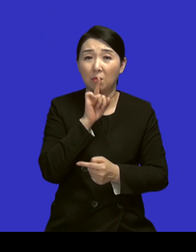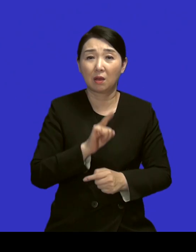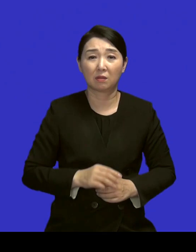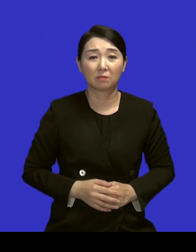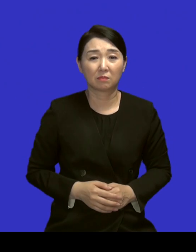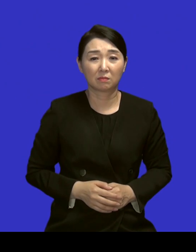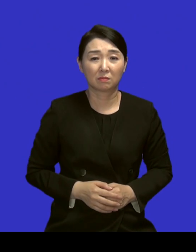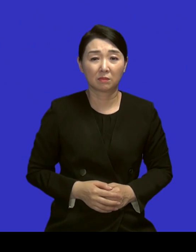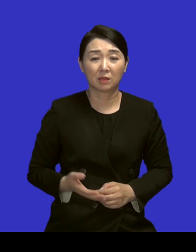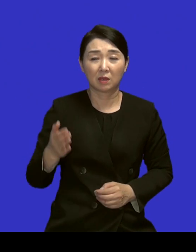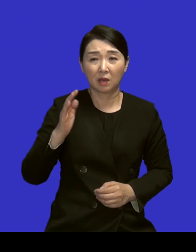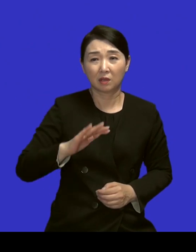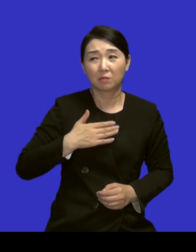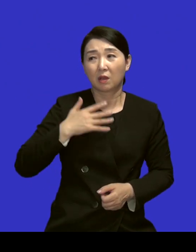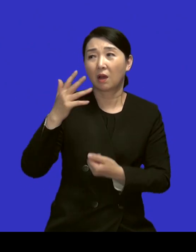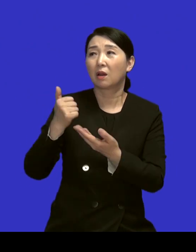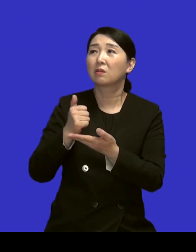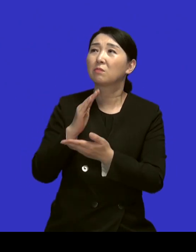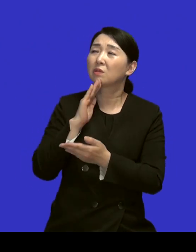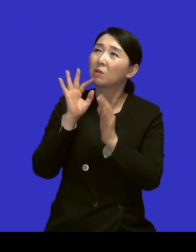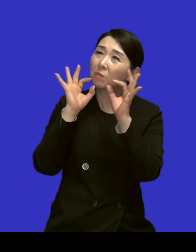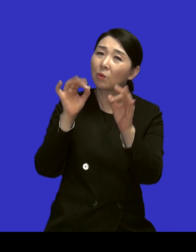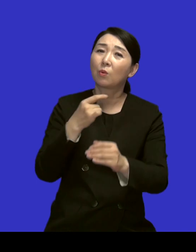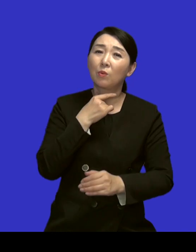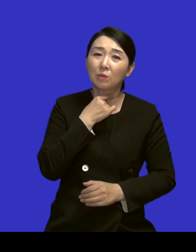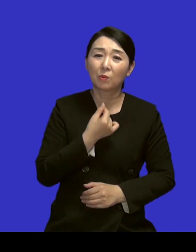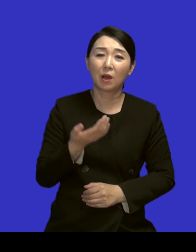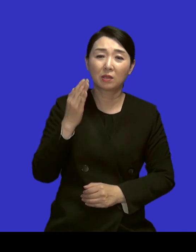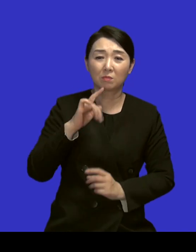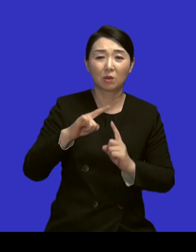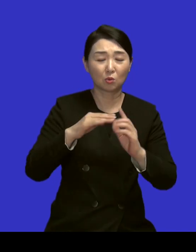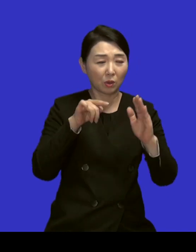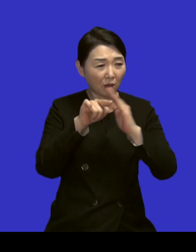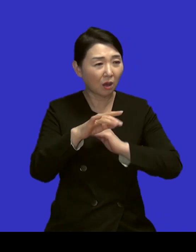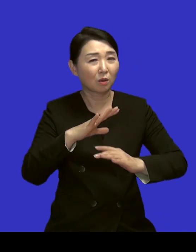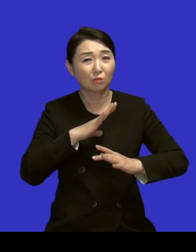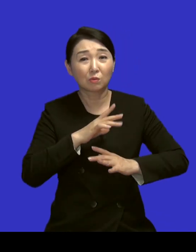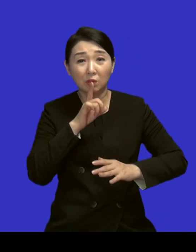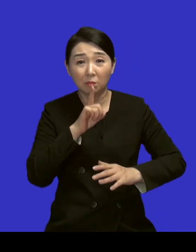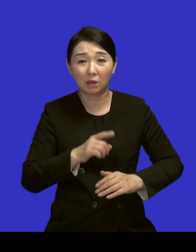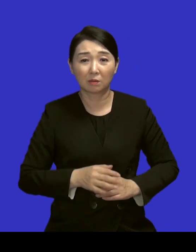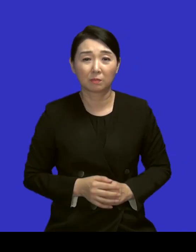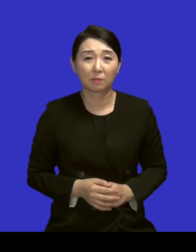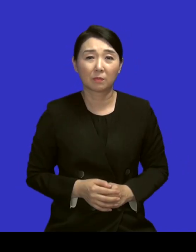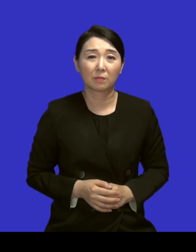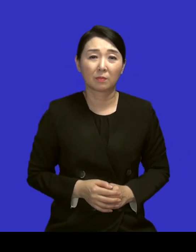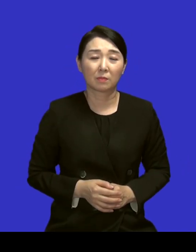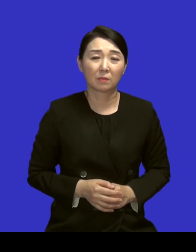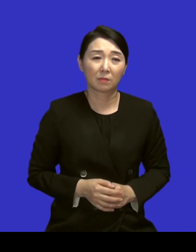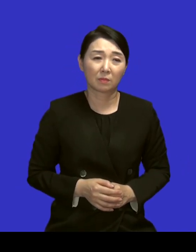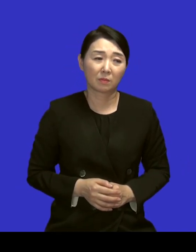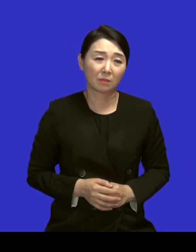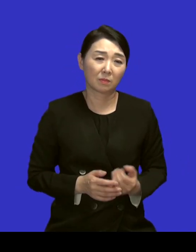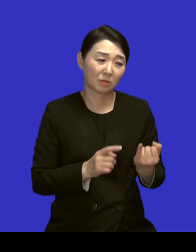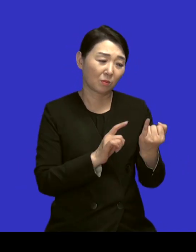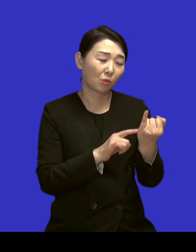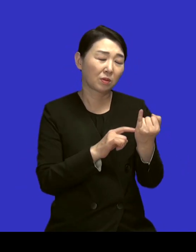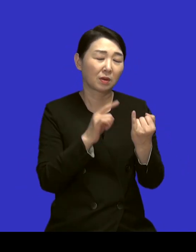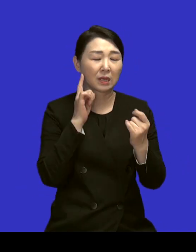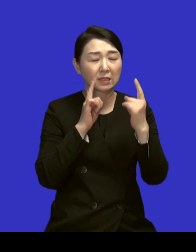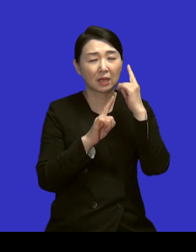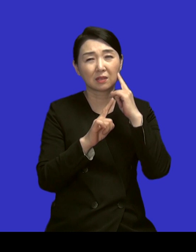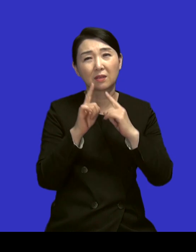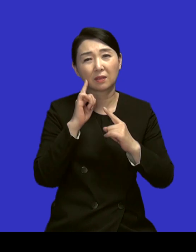근데 제가 하나님이 너무 보고 싶어요. 근데 교회가 너무 무서워요. 그러면서 이제 본인의 상처를